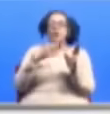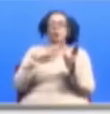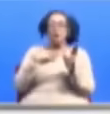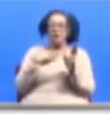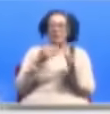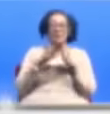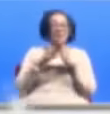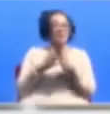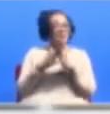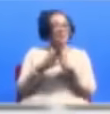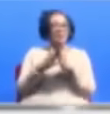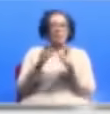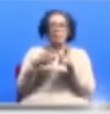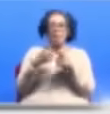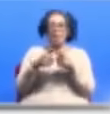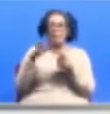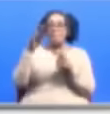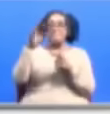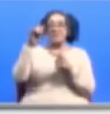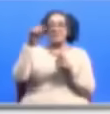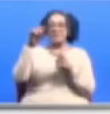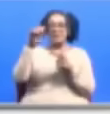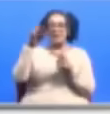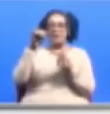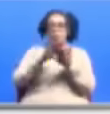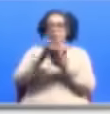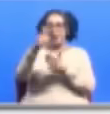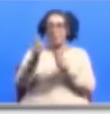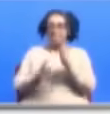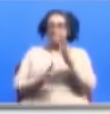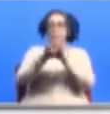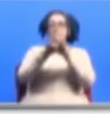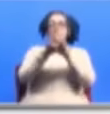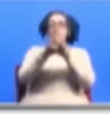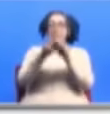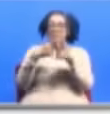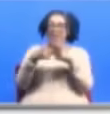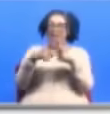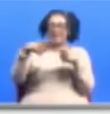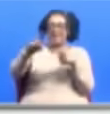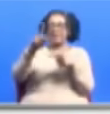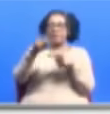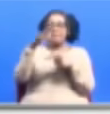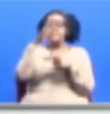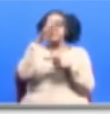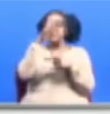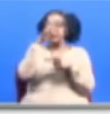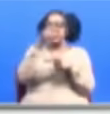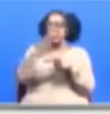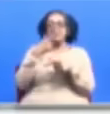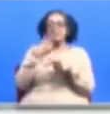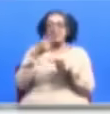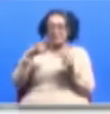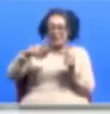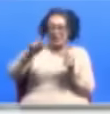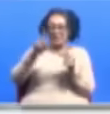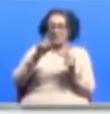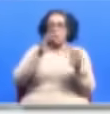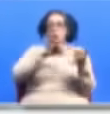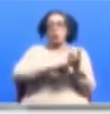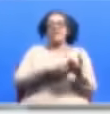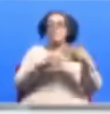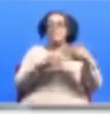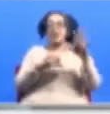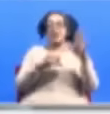marefu, angetokea Matara na wenzake. Matara atajifanya mumewe Marion na kudai kumpata mteja huyo